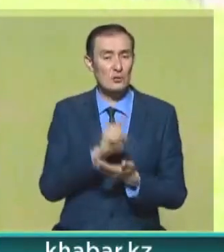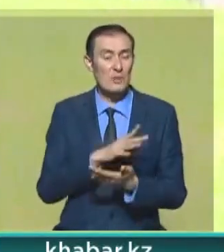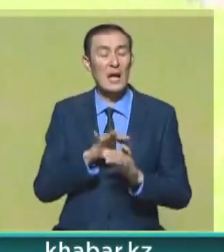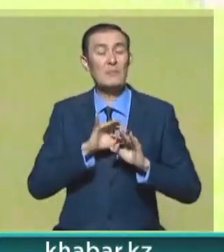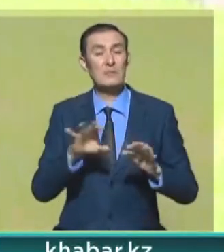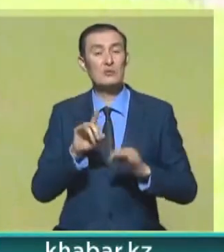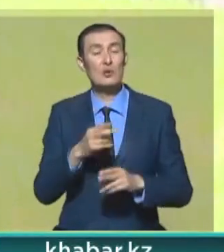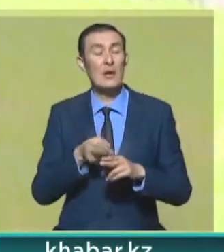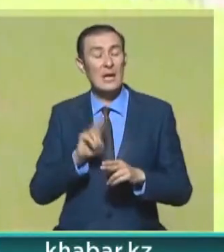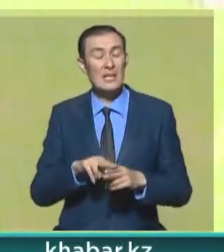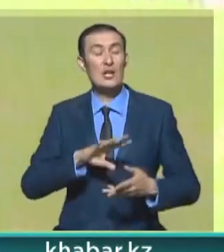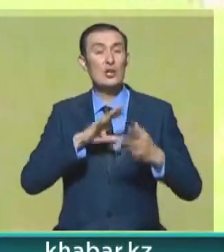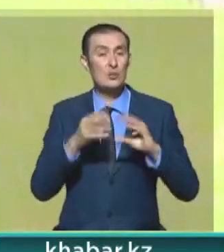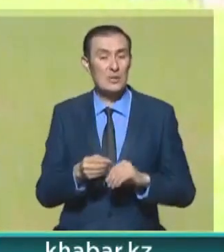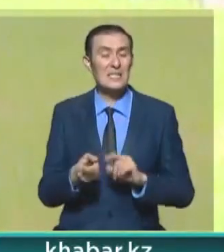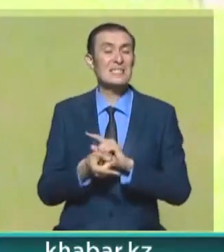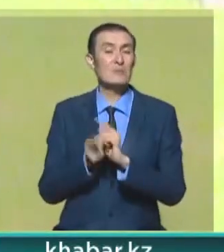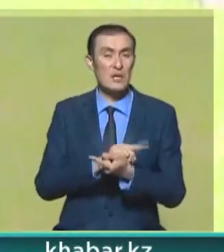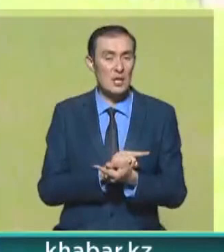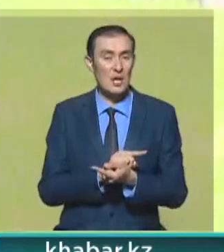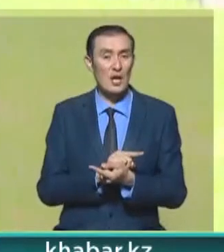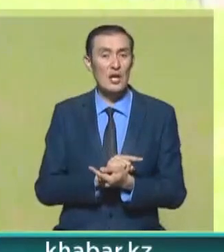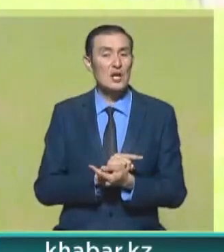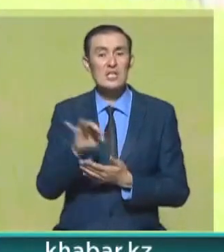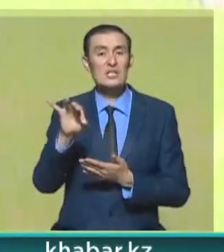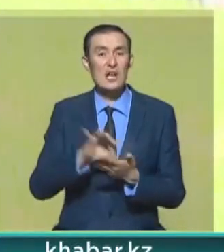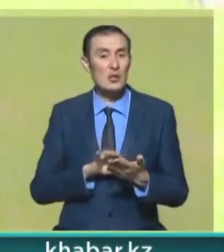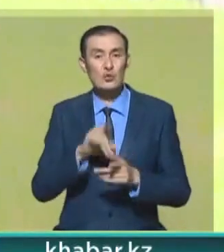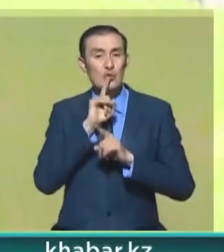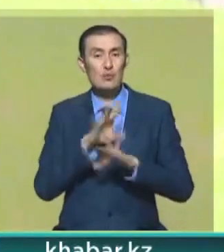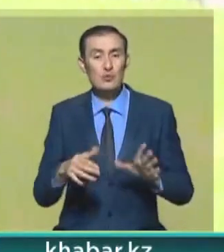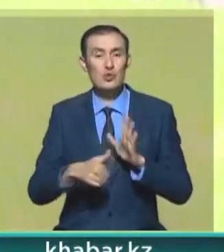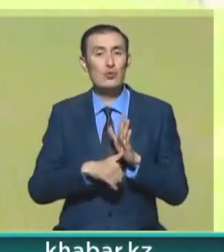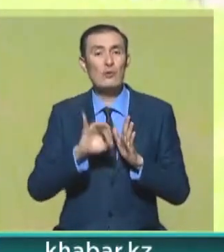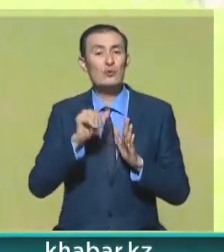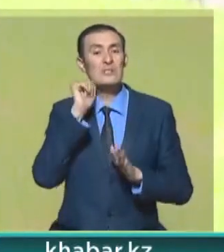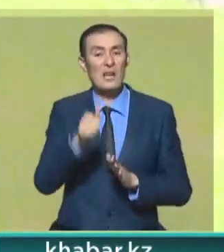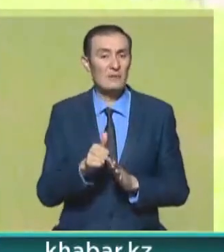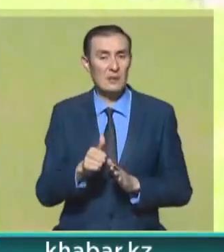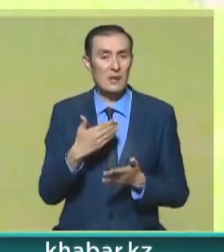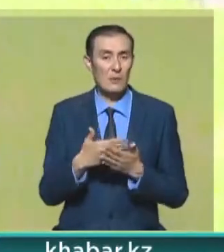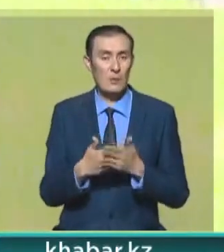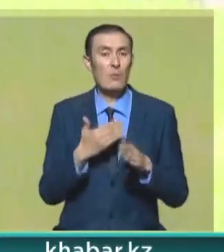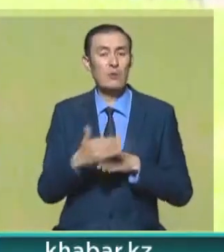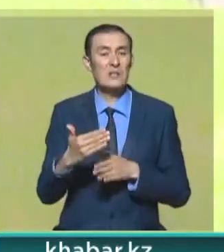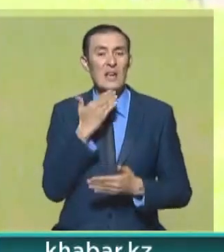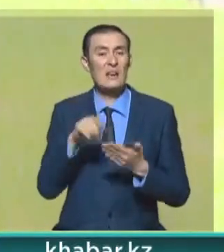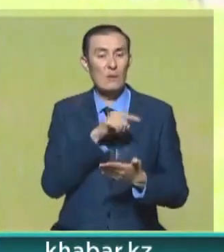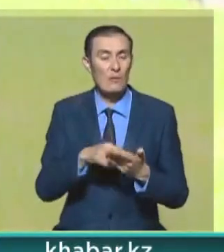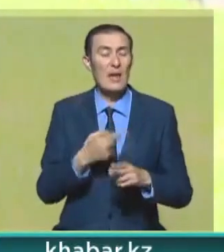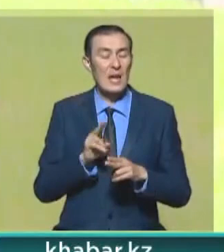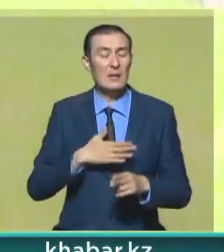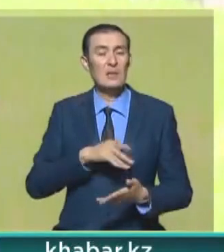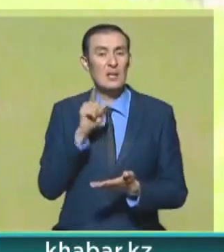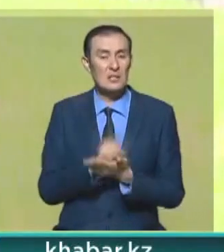объясняем, что эти результаты, эти изменения не произойдут 6 июня, через день после референдума. К этому мы